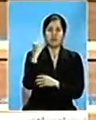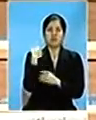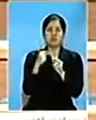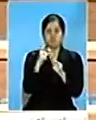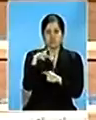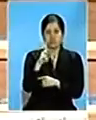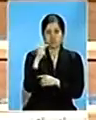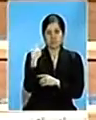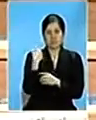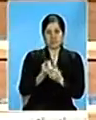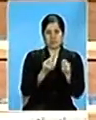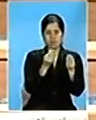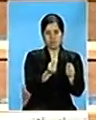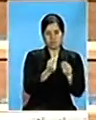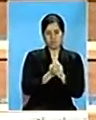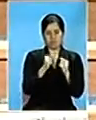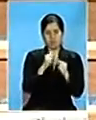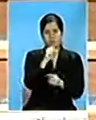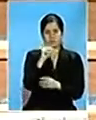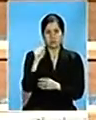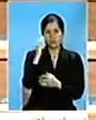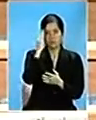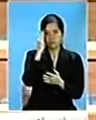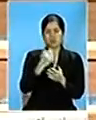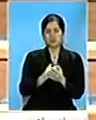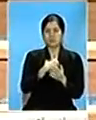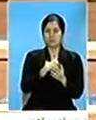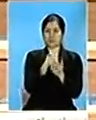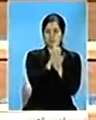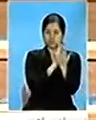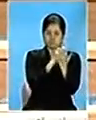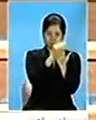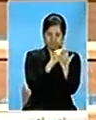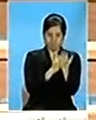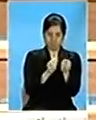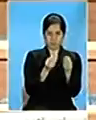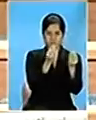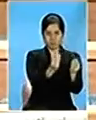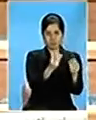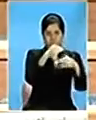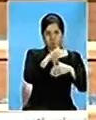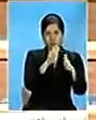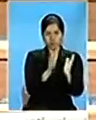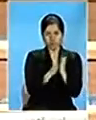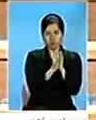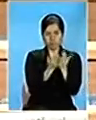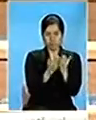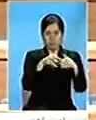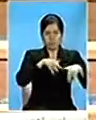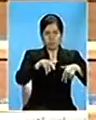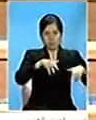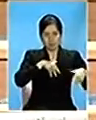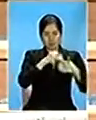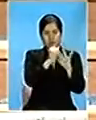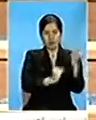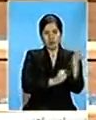นี้กับสภาผู้แทนราษฎรแห่งนี้อีกและโปรดส่งรายงานนี้ไปยังห้องสมุดประชาชนทั่วประเทศไปยังโรงเรียนประจำ